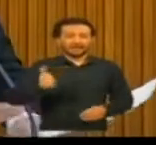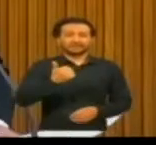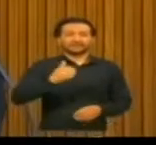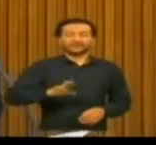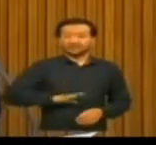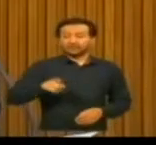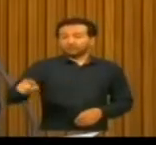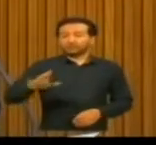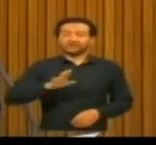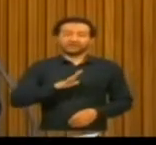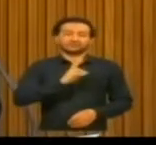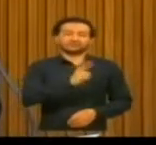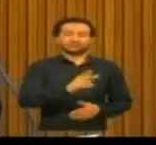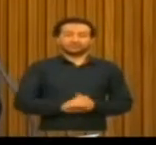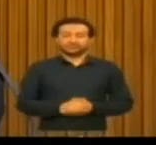çocuk.